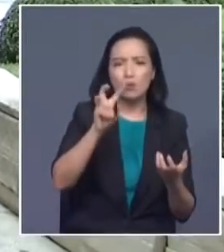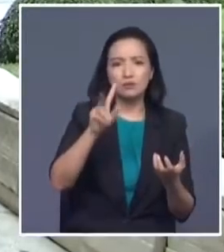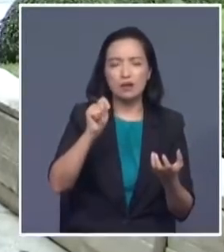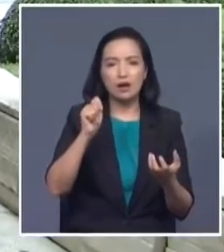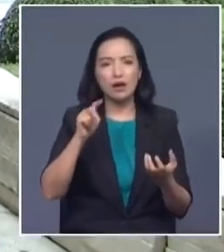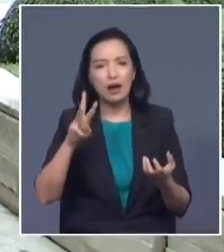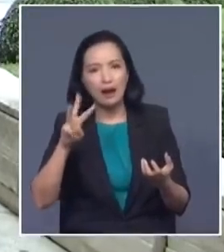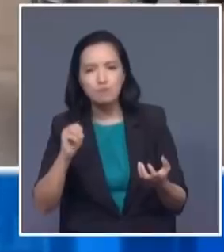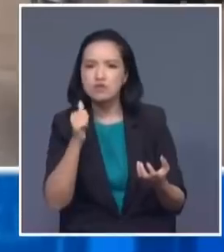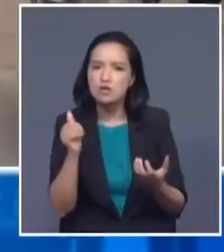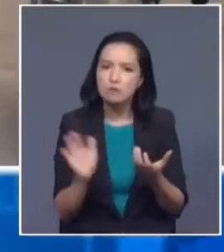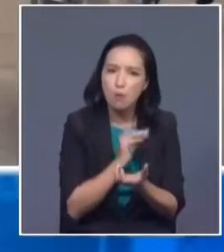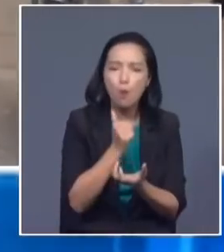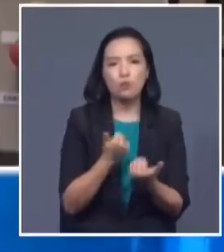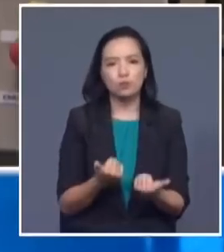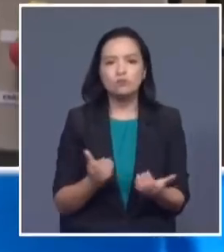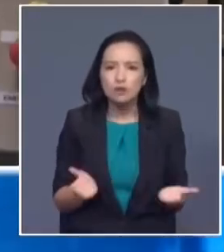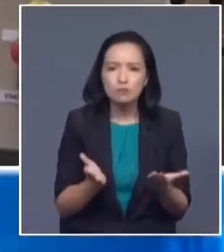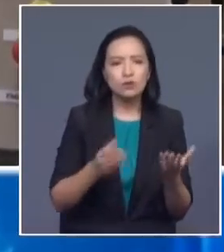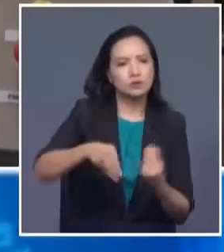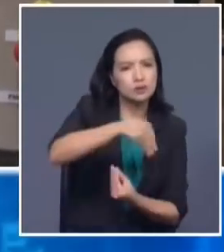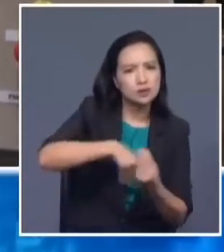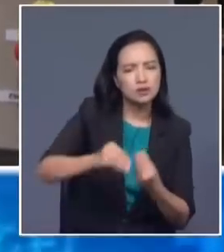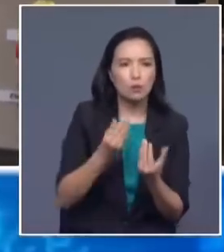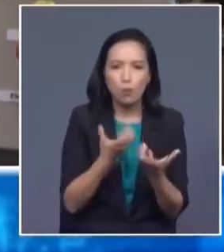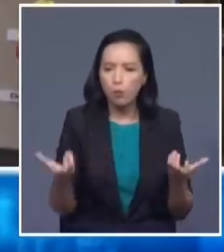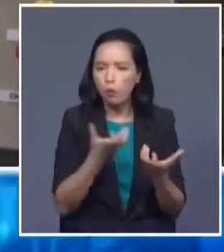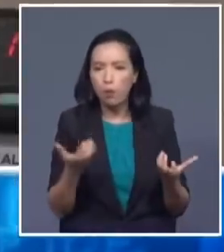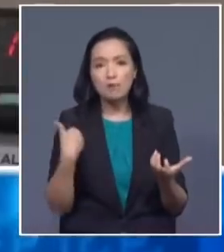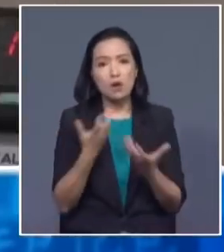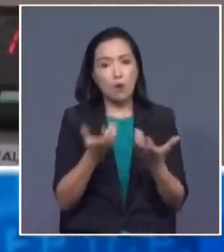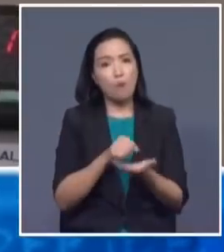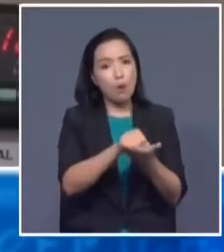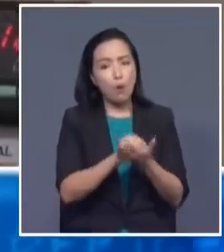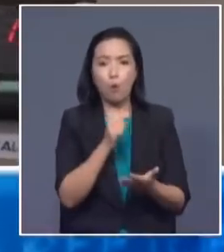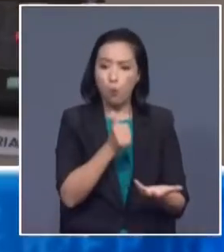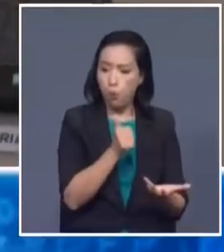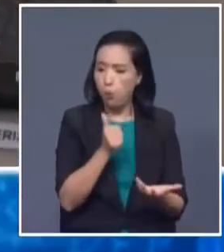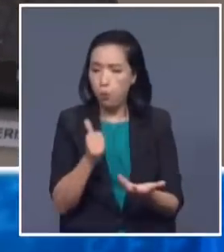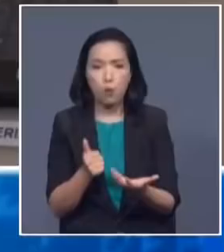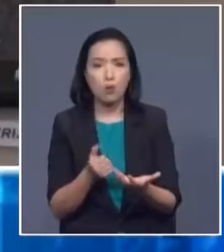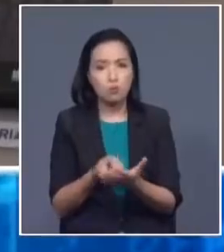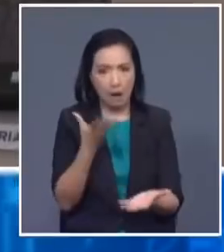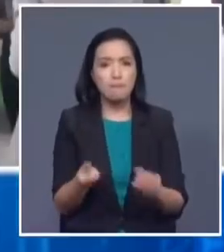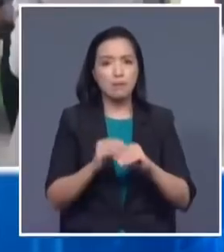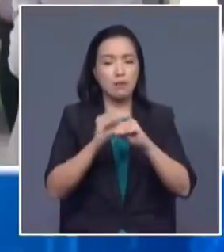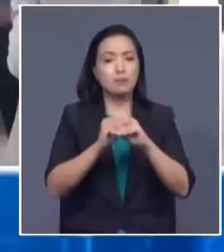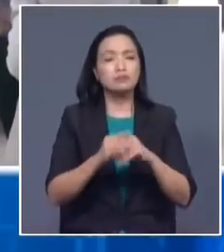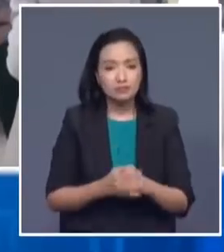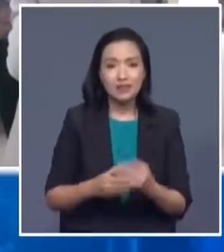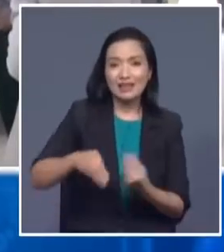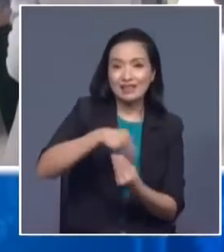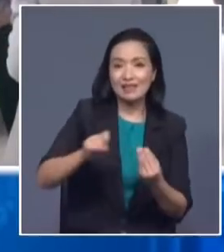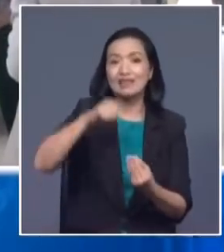ให้เกิดสตาร์ทอัพจำนวนมากที่จะขับเคลื่อนธุรกิจนวัตกรรมมากขึ้นมีสินค้าและบริการที่มีมูลค่าเพิ่มสูงนำไปสู่การขยายตัวเศรษฐกิ